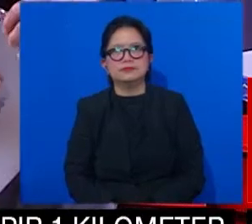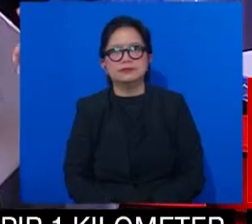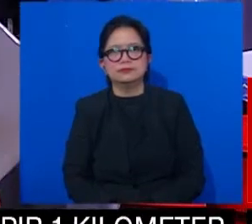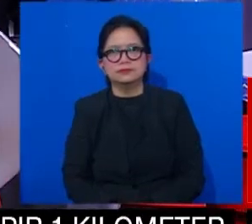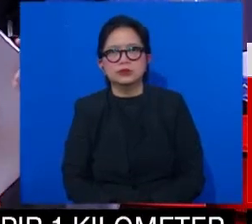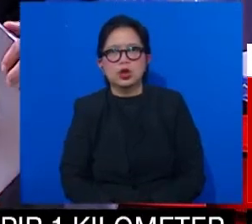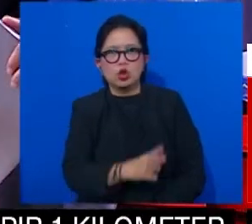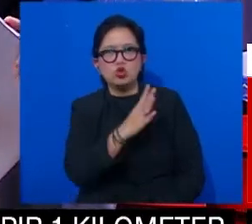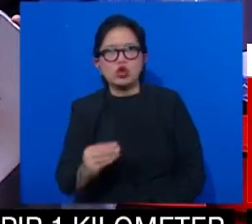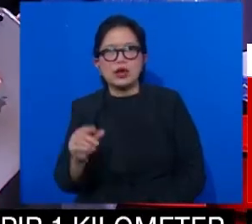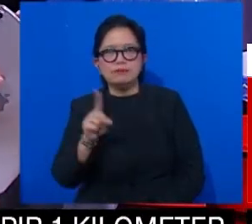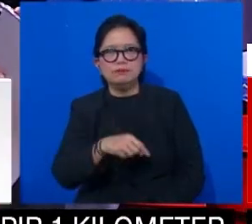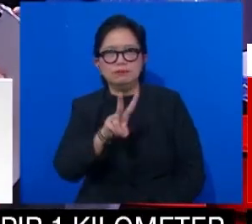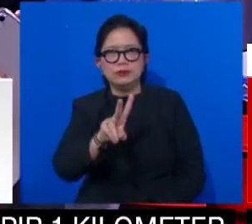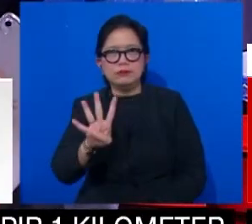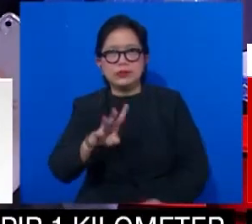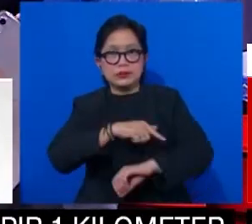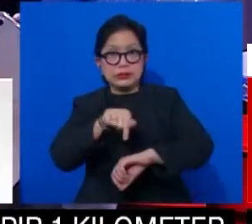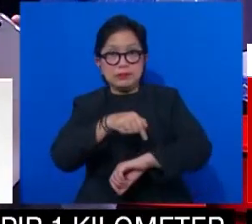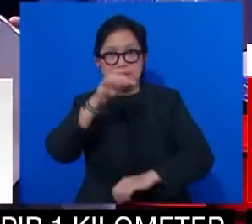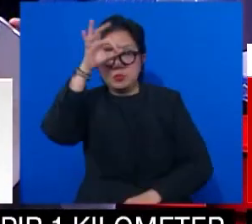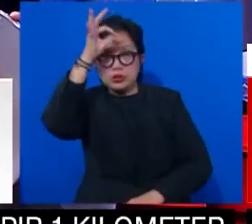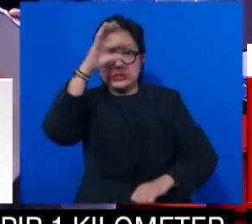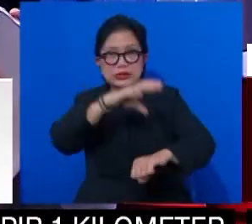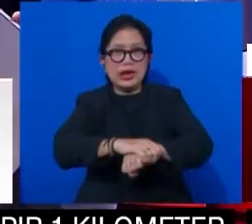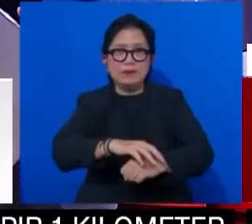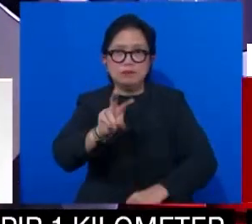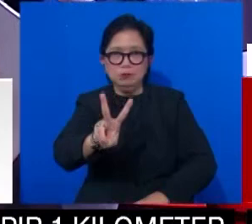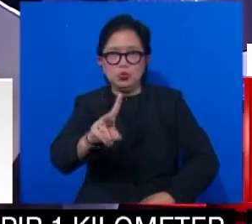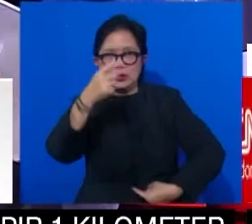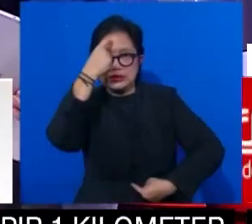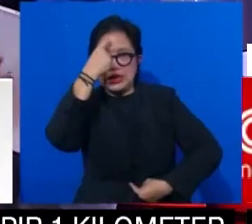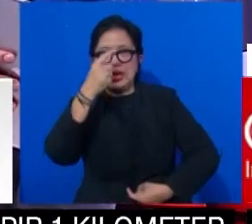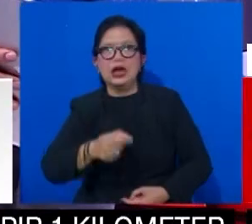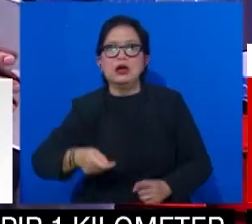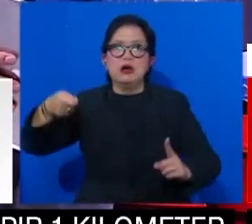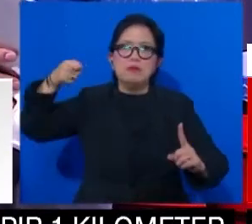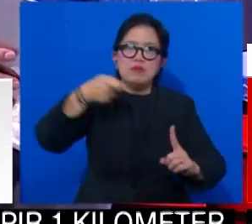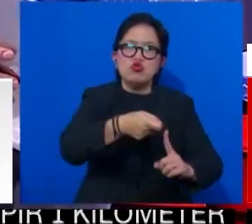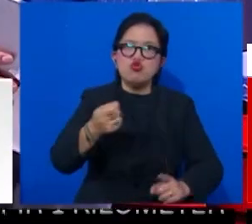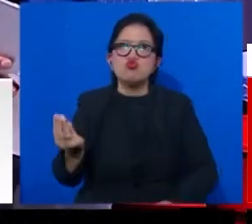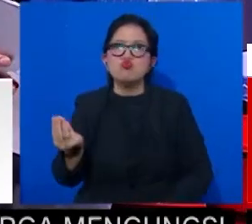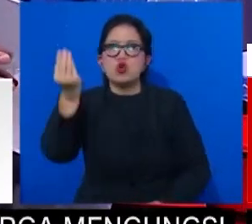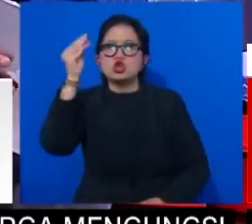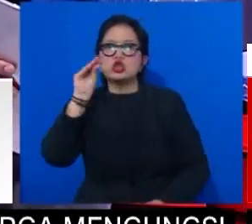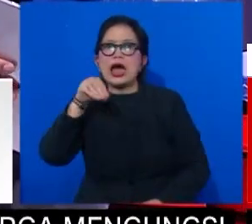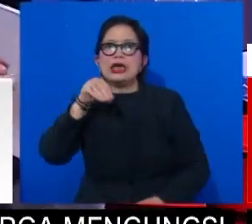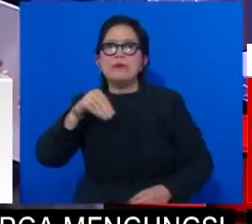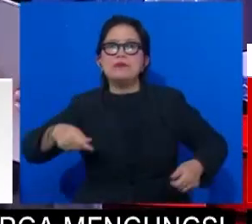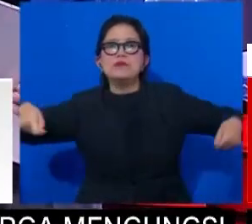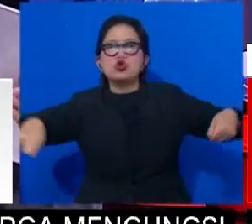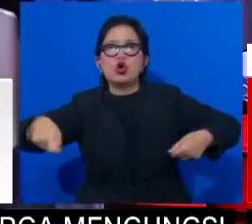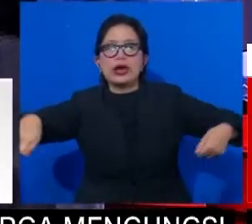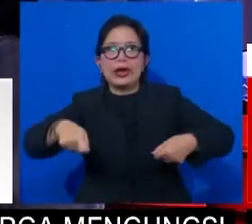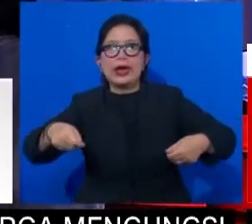Kurang dari 24 jam di Treskrimum Polda Metro Jaya menangkap dua tersangka pembunuh pengusaha ayam goreng di Bekasi dan menyelamatkan anak